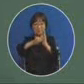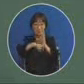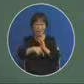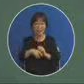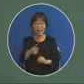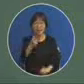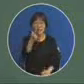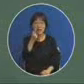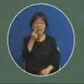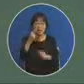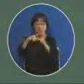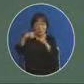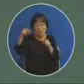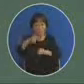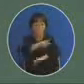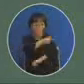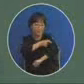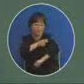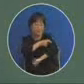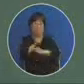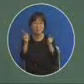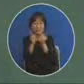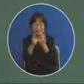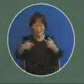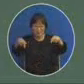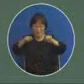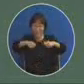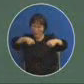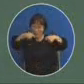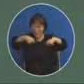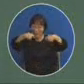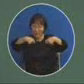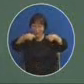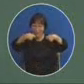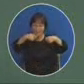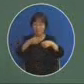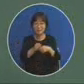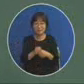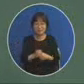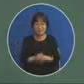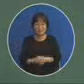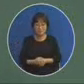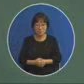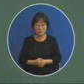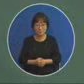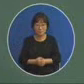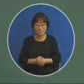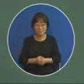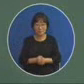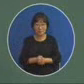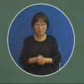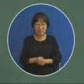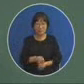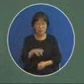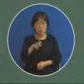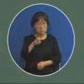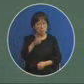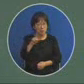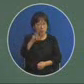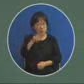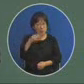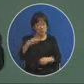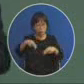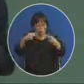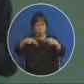집사님하고 식사를 했어요. During lunch, I had a meal with our deacon Yamasumi. 대학 앞에서 이제 뭐 메밀 국수 만드는 분이라고. And